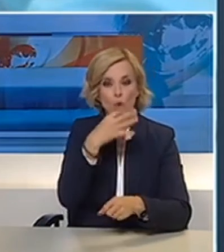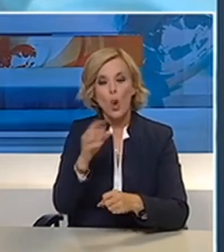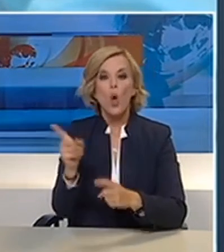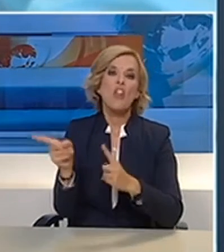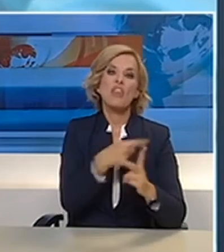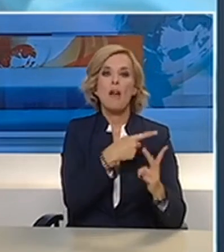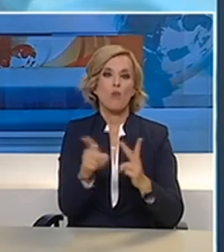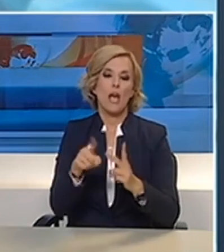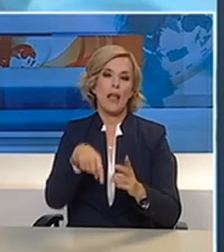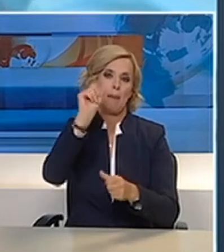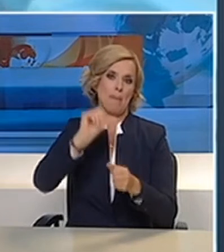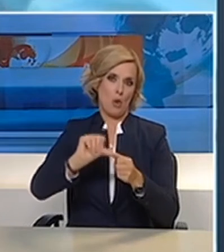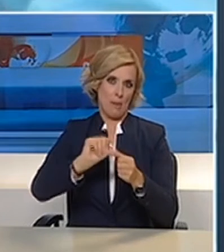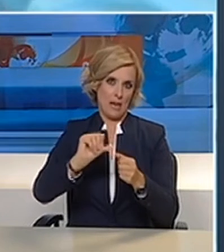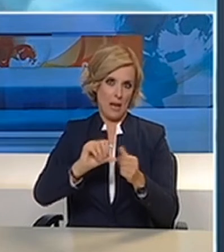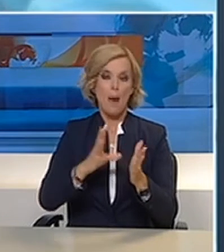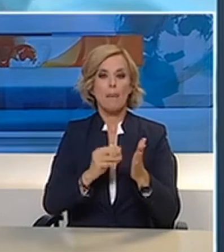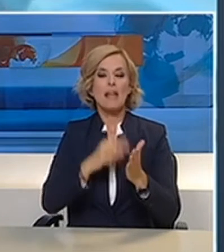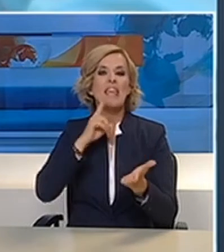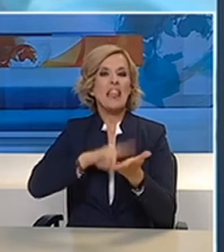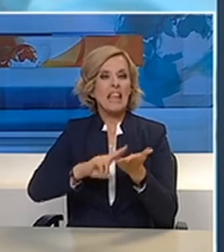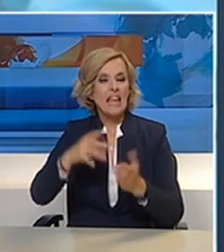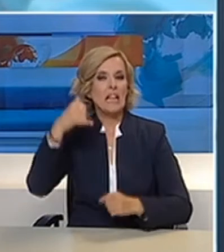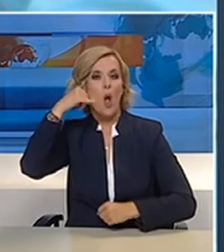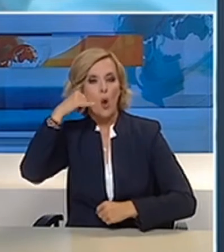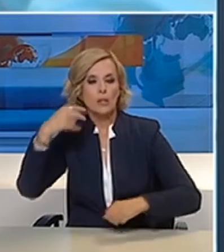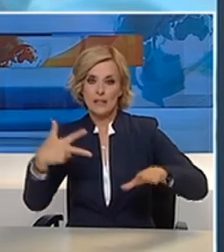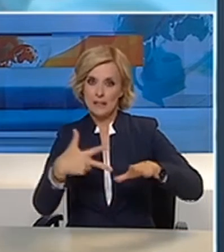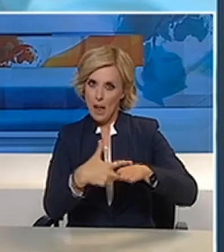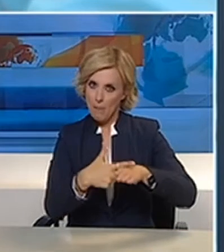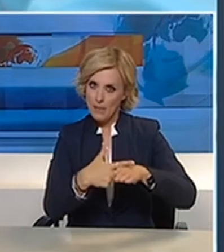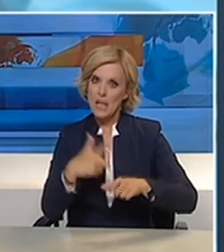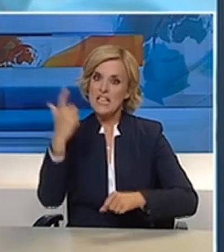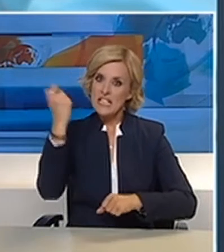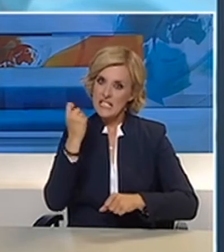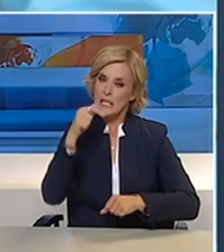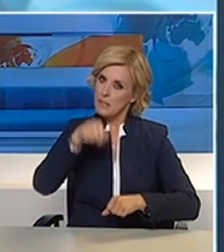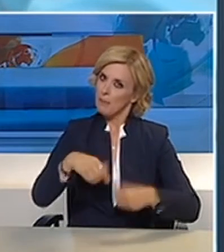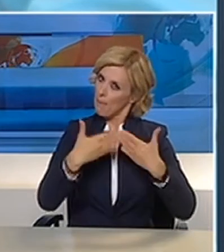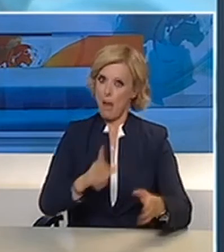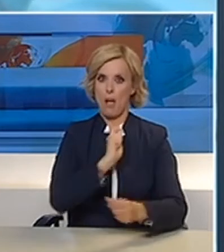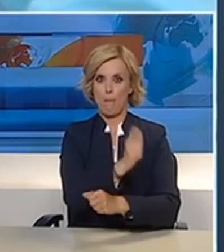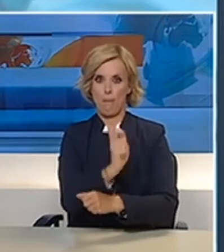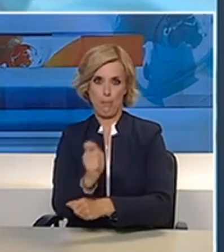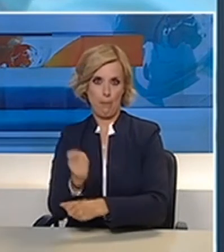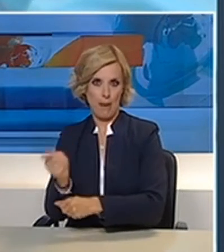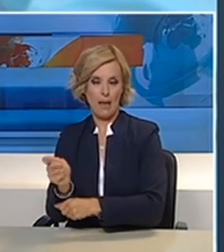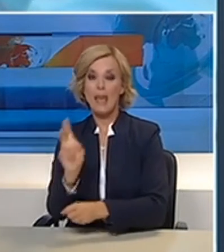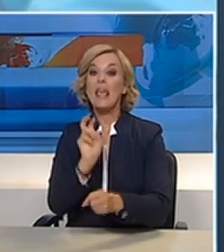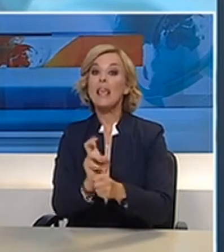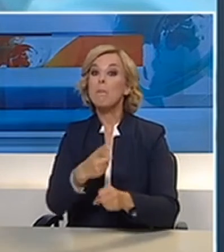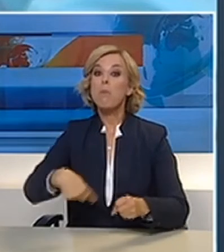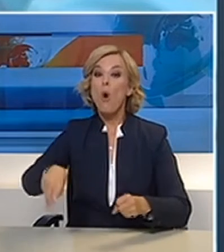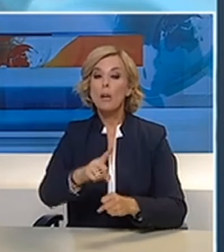ημερομηνίες. Συγκεκριμένα, μέρος των συνταξιούχων του ΙΚΑ, του ΟΤΕ και των τραπεζών έλαβαν τις συντάξεις τους σήμερα 22 Απριλίου, ενώ οι υπόλοιποι θα τις λάβουν